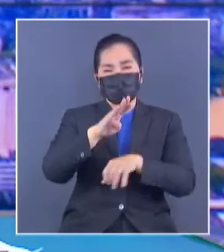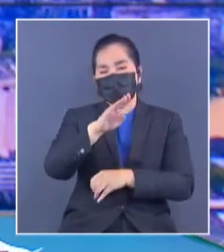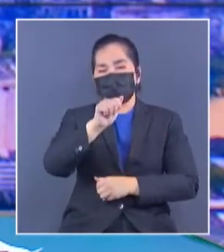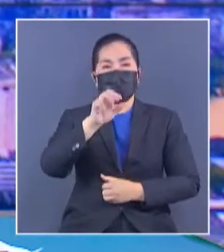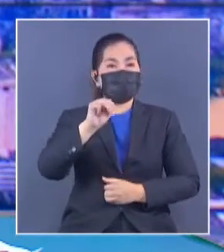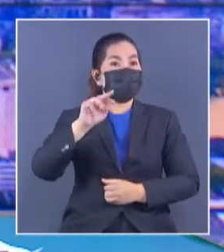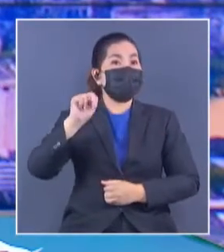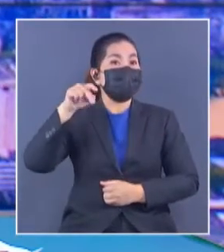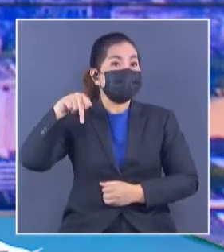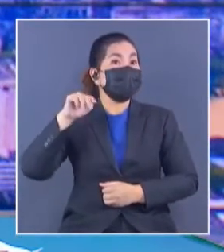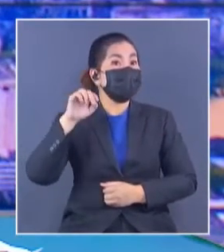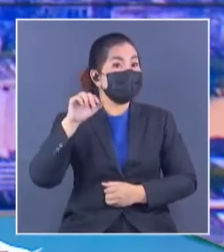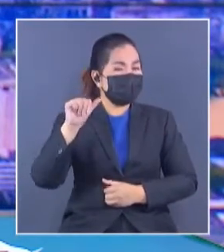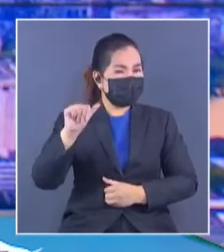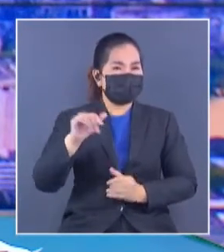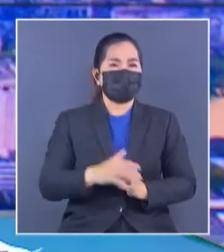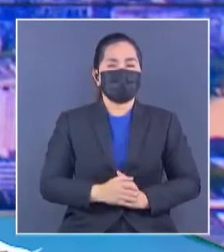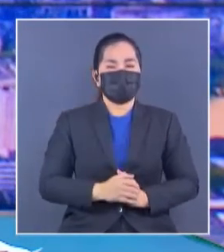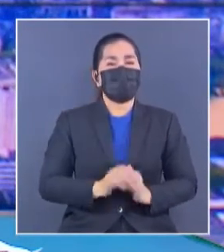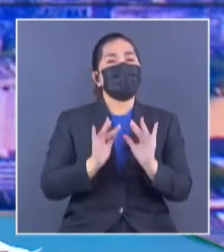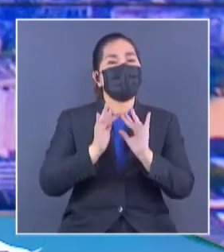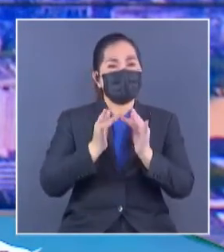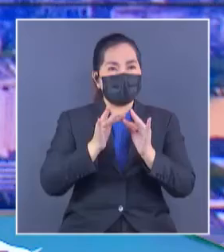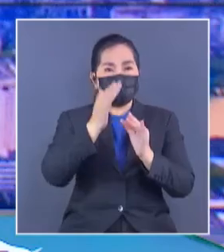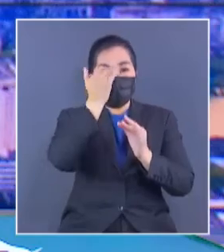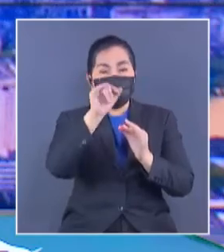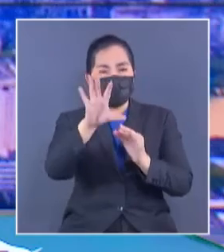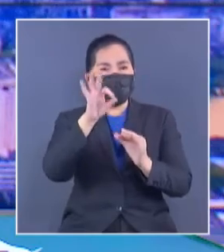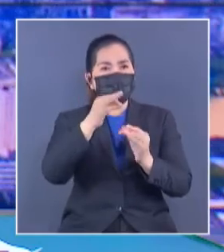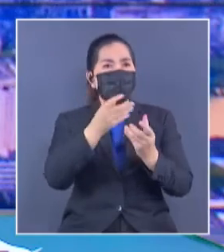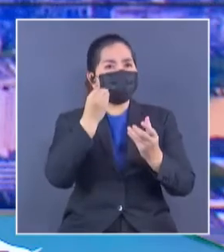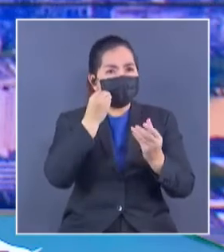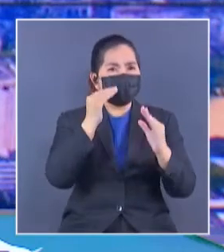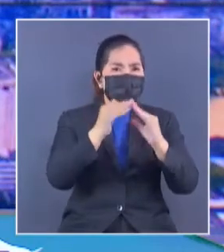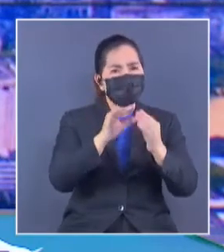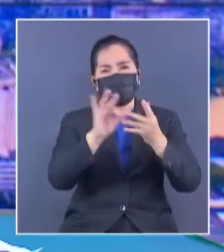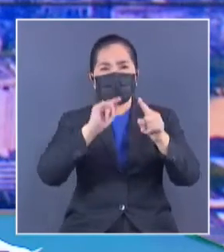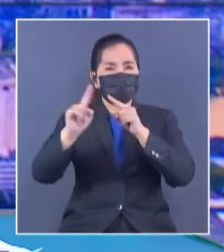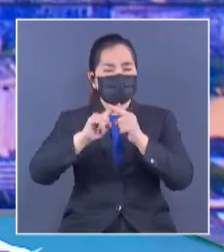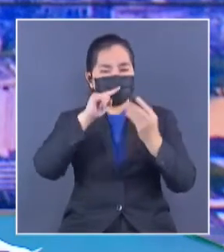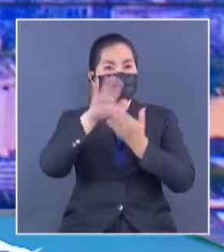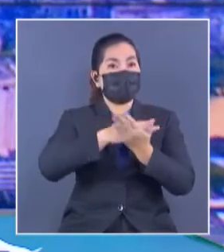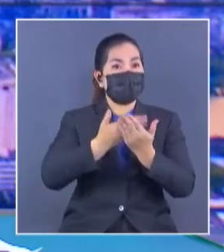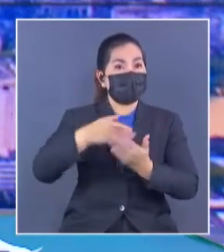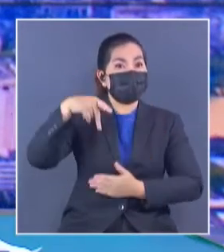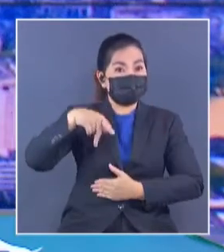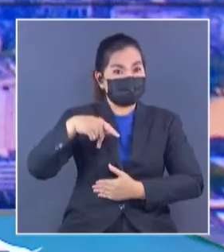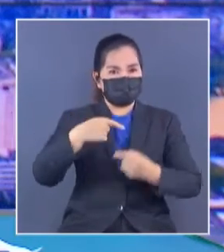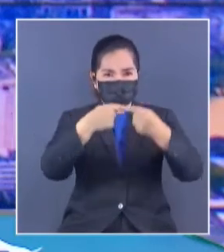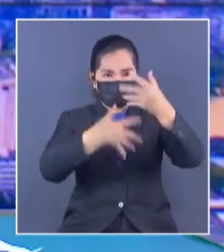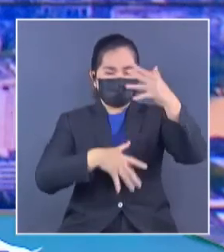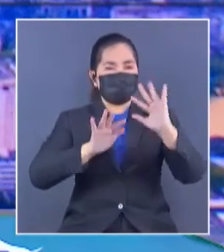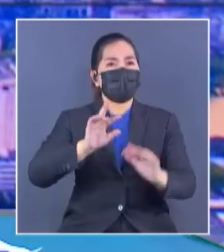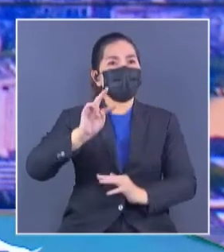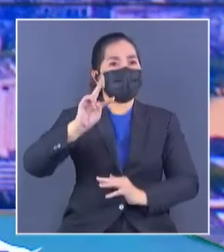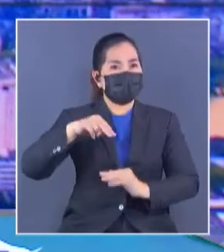เอ็นพีเอ in Online marketplaceสพรรษอสังหาริมทรัพย์กับราคาพิเศษทั่วประเทศนะครับรวมแล้วเนี่ยกว่า 2000ราย